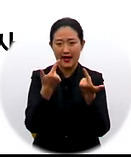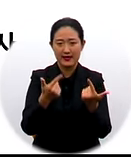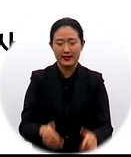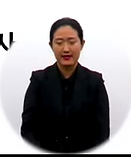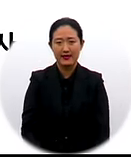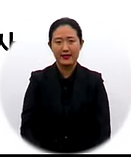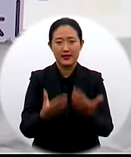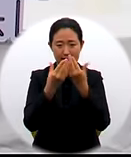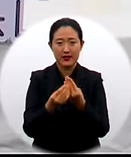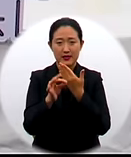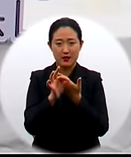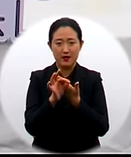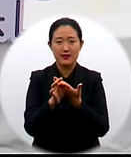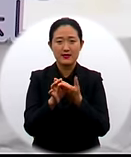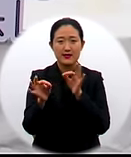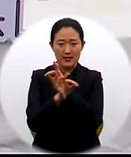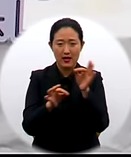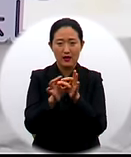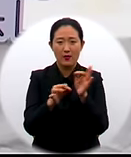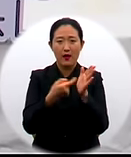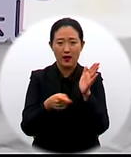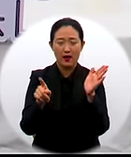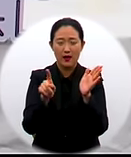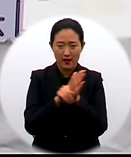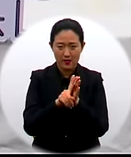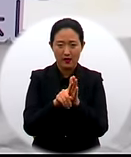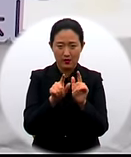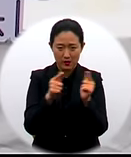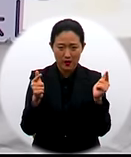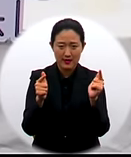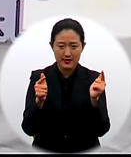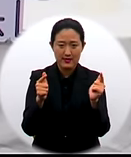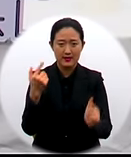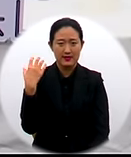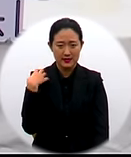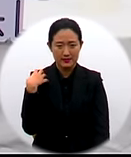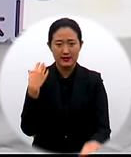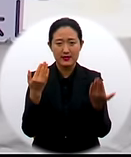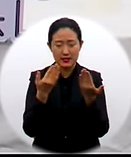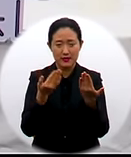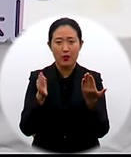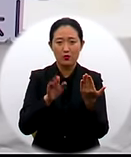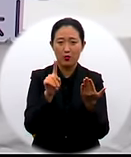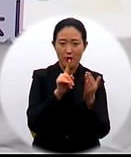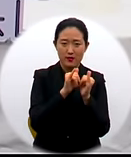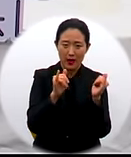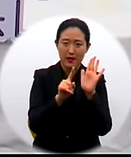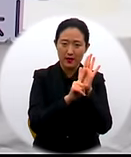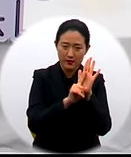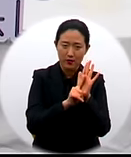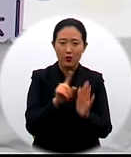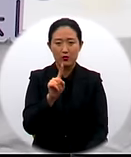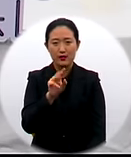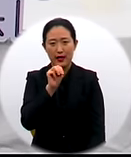위해서 멀티플레이적으로 일하는 역량, 굉장히 유사한 역량이지만 어떤 사람에 따라서는 마케터이기도 하고 누군가는 MD이기도 하고